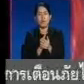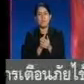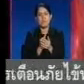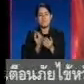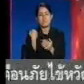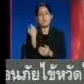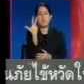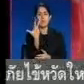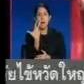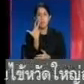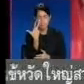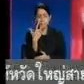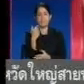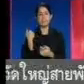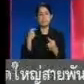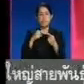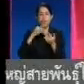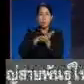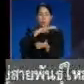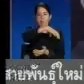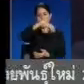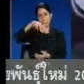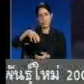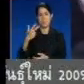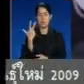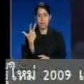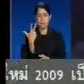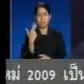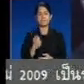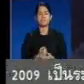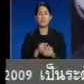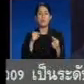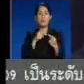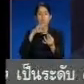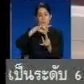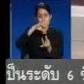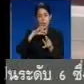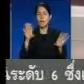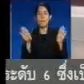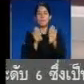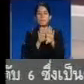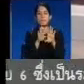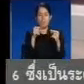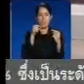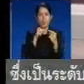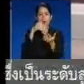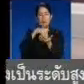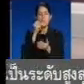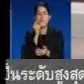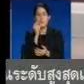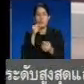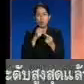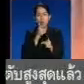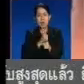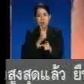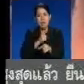ามโรงเรียนเทศบาลวัดสวรรคารามและโรงเรียนเทศบาลแป้นจันทร์กระจ่างต้องปิดศูนย์เด็กเล็กหลังพบการระบาดโดยทันที